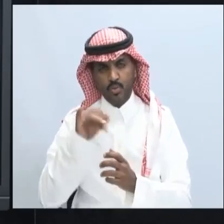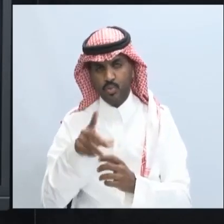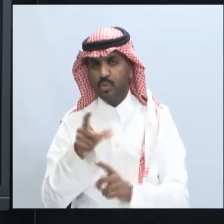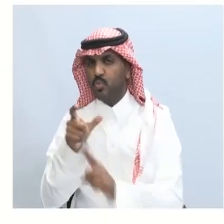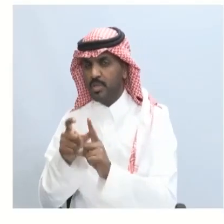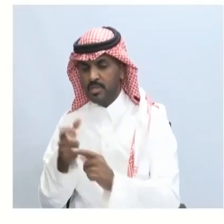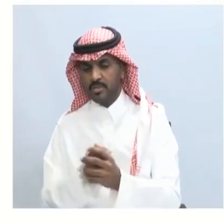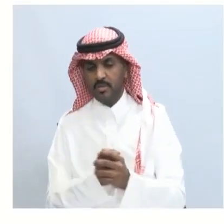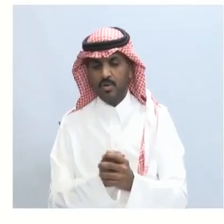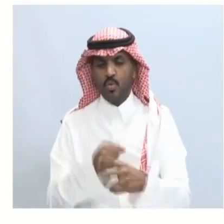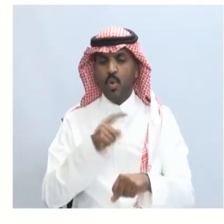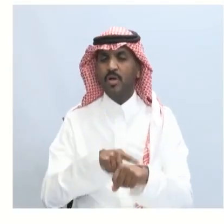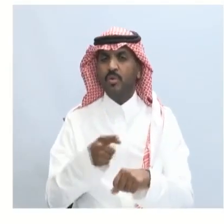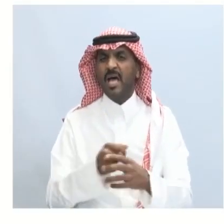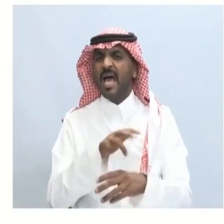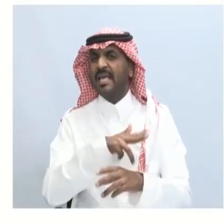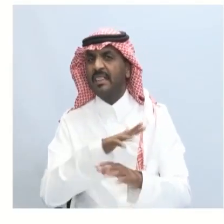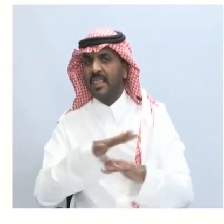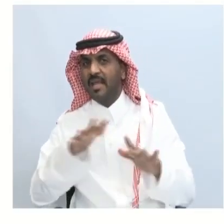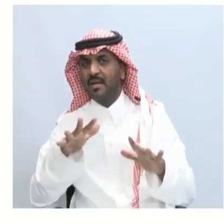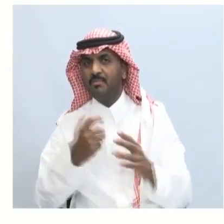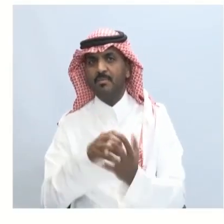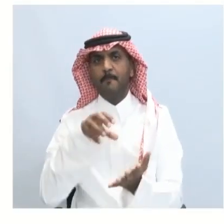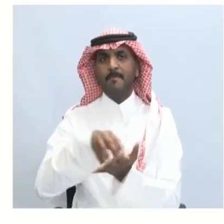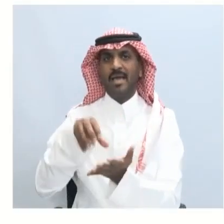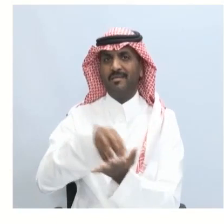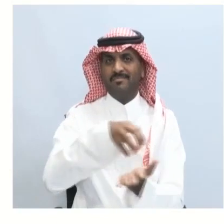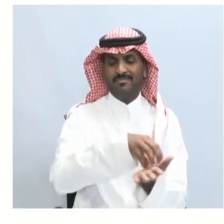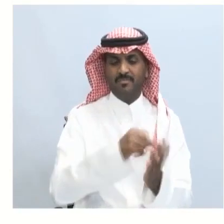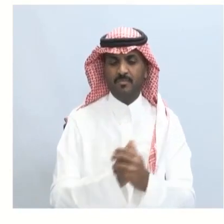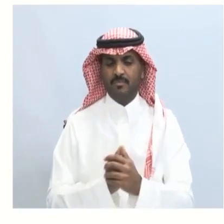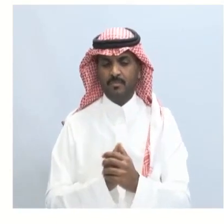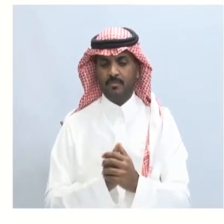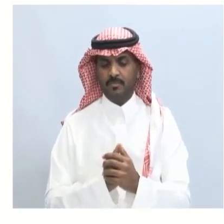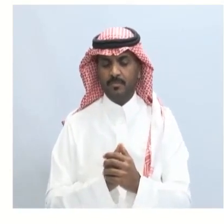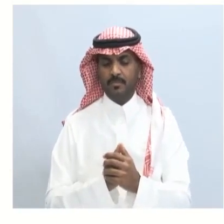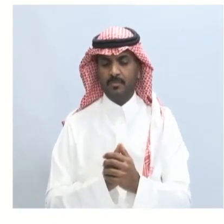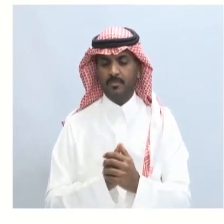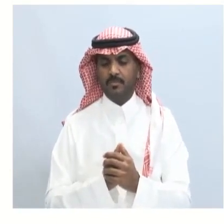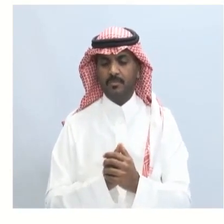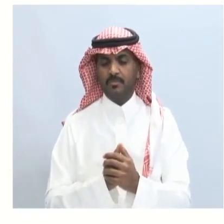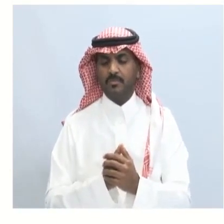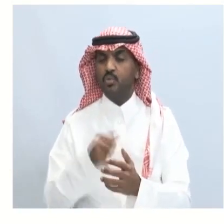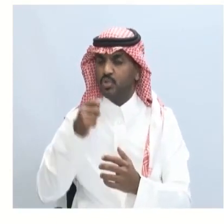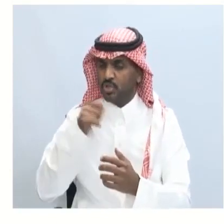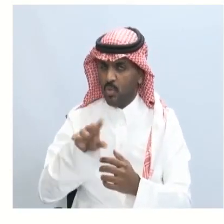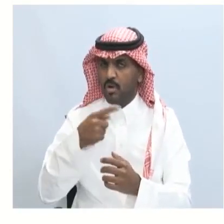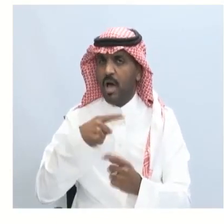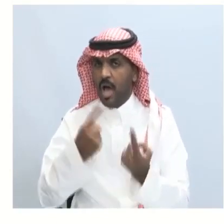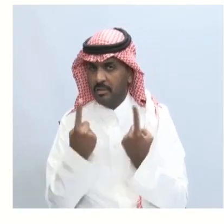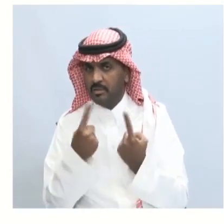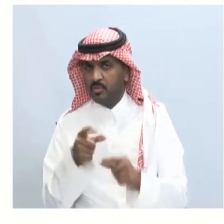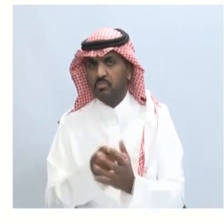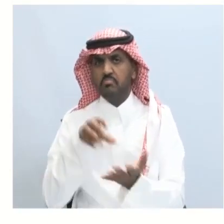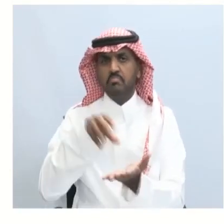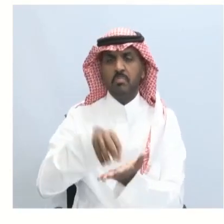للشخص في وقت واحد اكثر من موطن هذا ايضا قد جوز المنظم هذا الامر انه